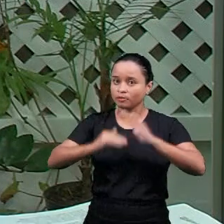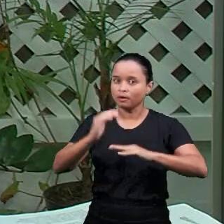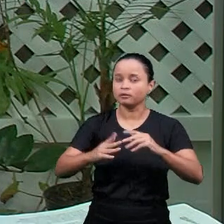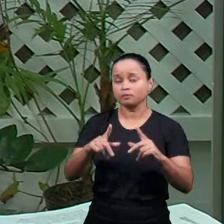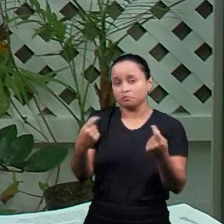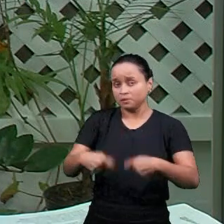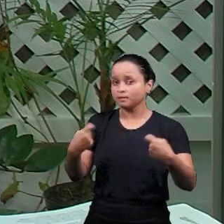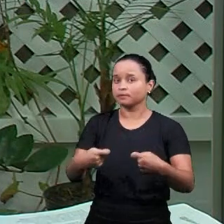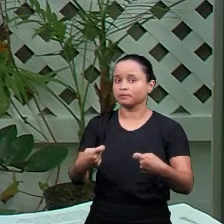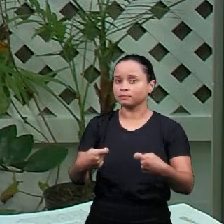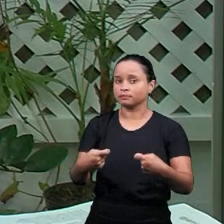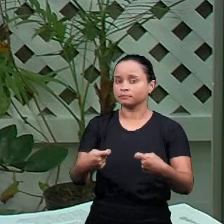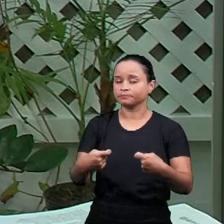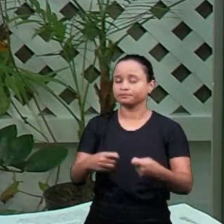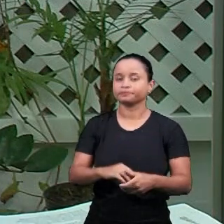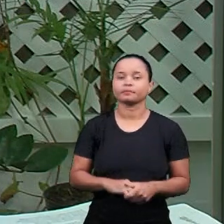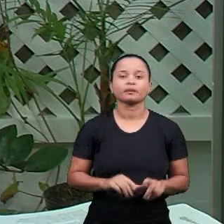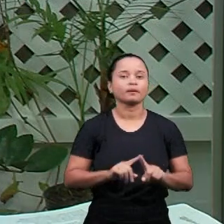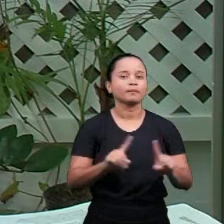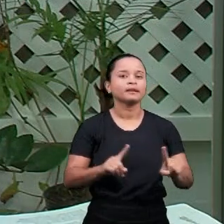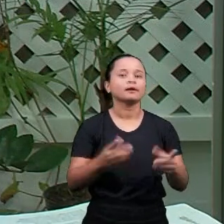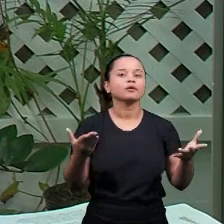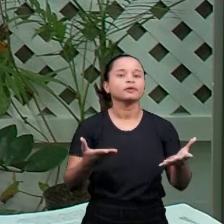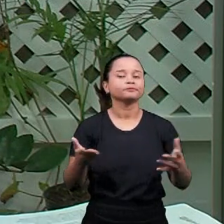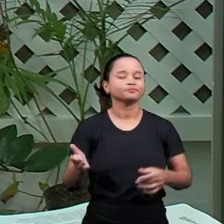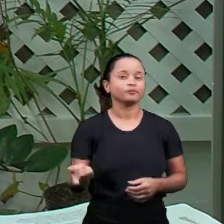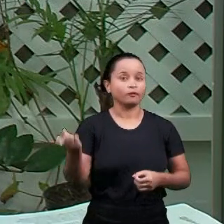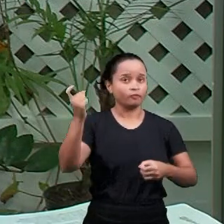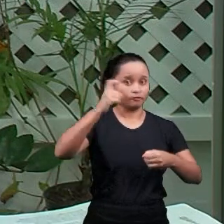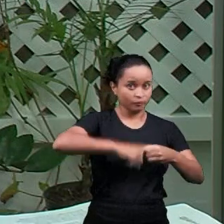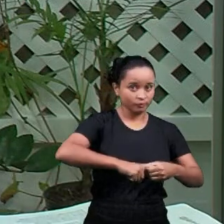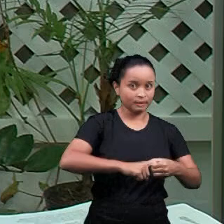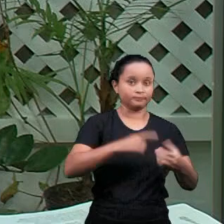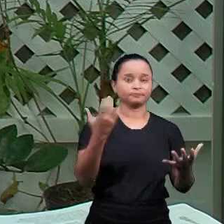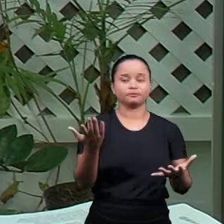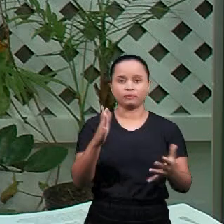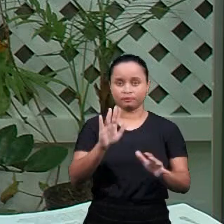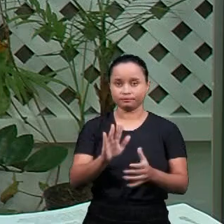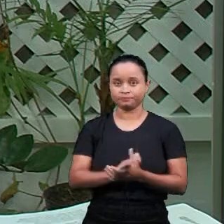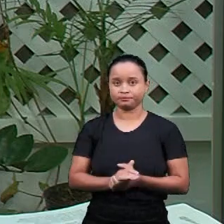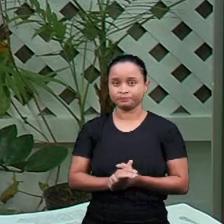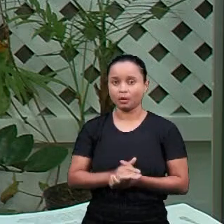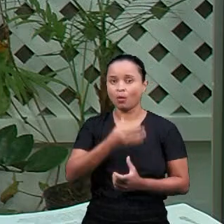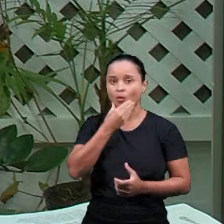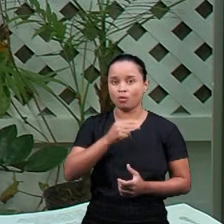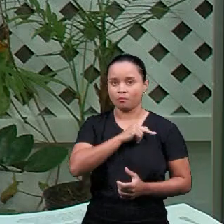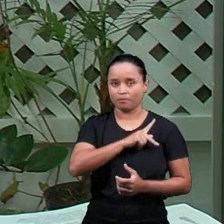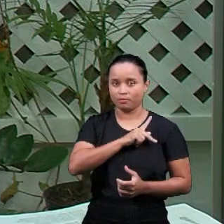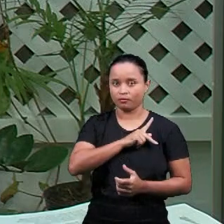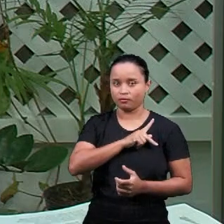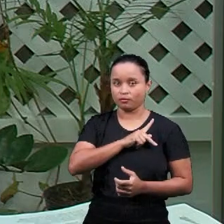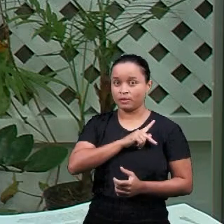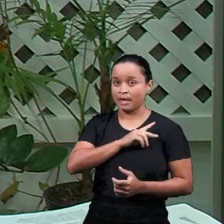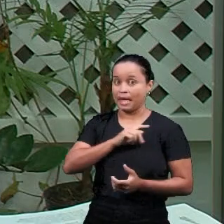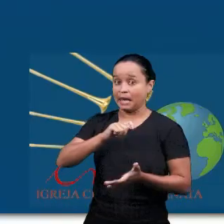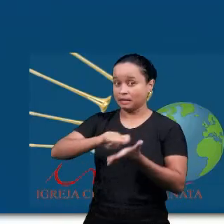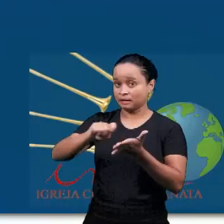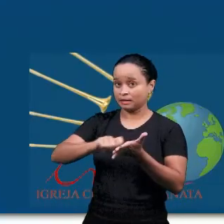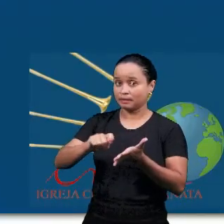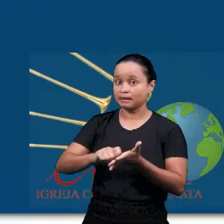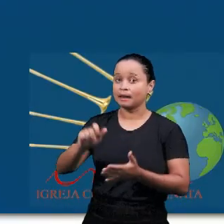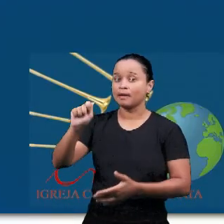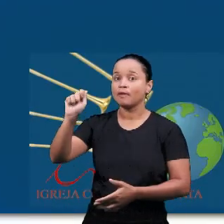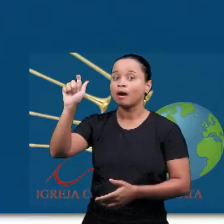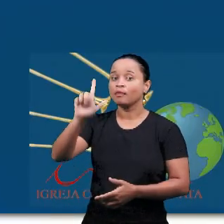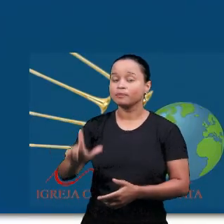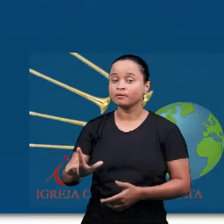je vais revenir ici pour montrer aux frères, comme Paul il écrit aux Galates, il dit, séparés